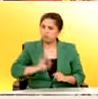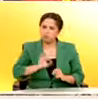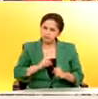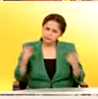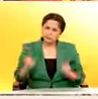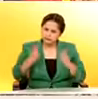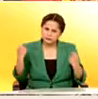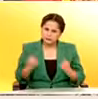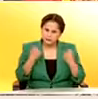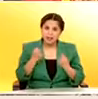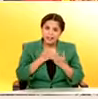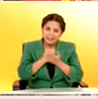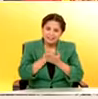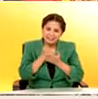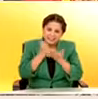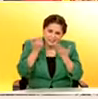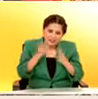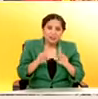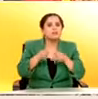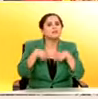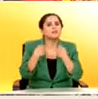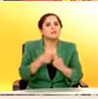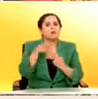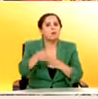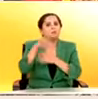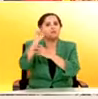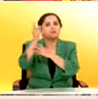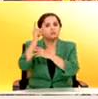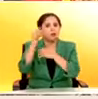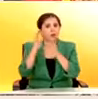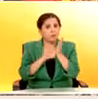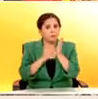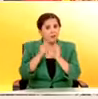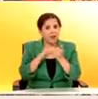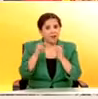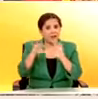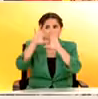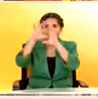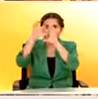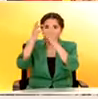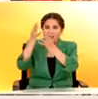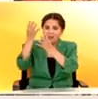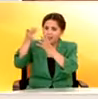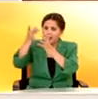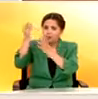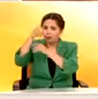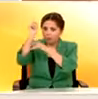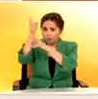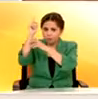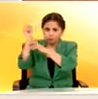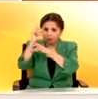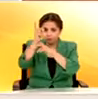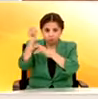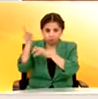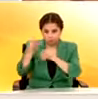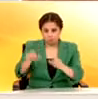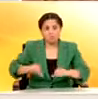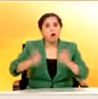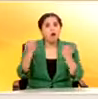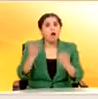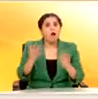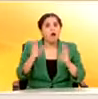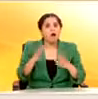के प्रयास के बाद इस टीम का ड्रोन मंगल ग्रह की परिस्थिति में कुछ देर उड़ने में कामयाब